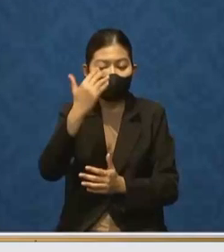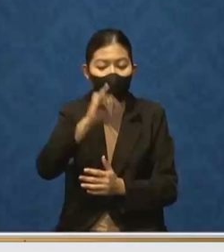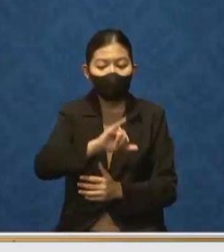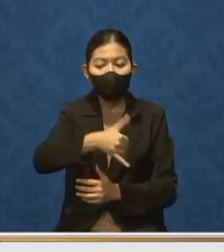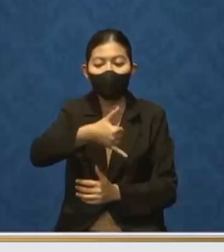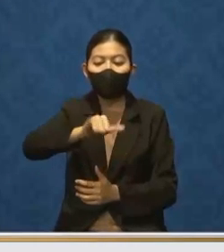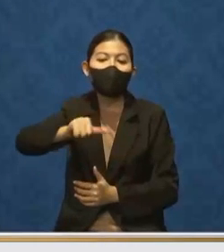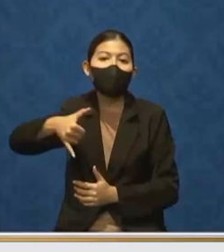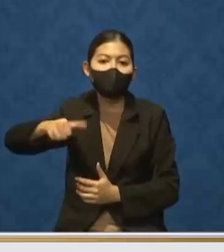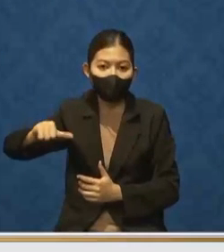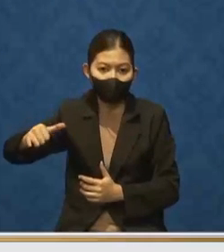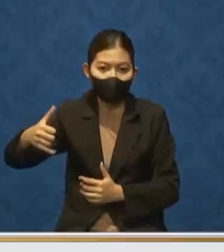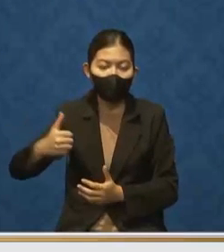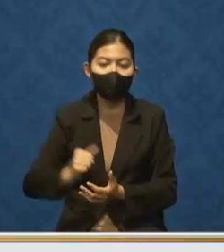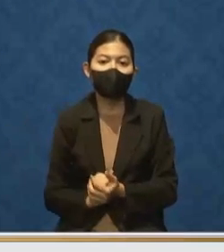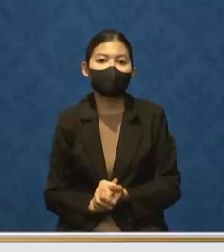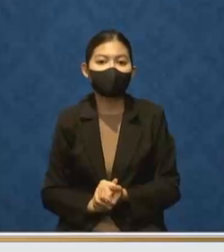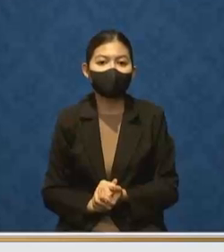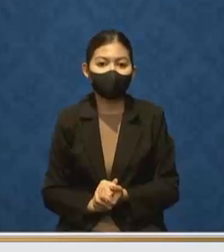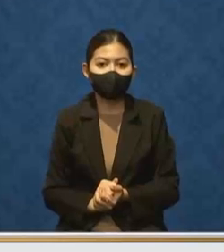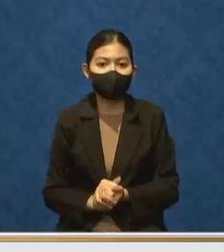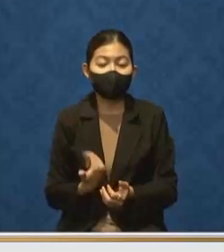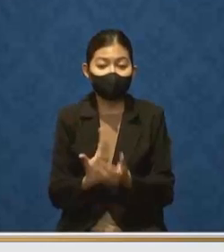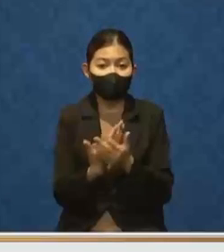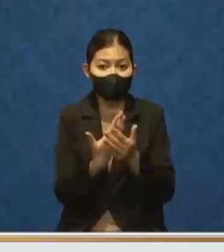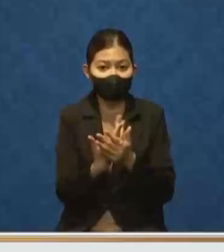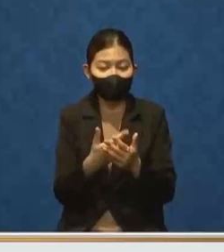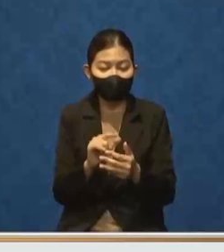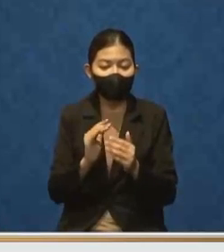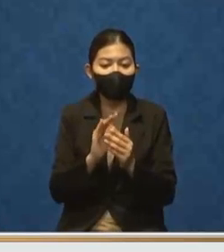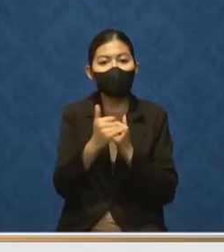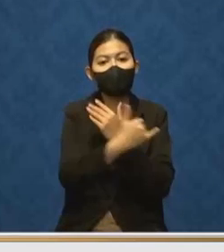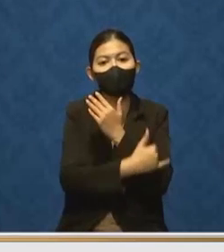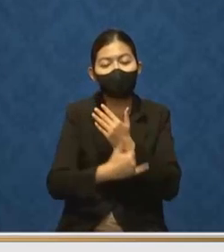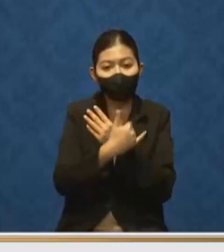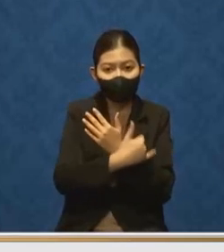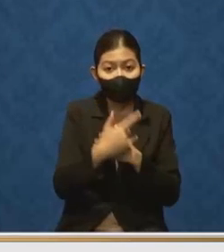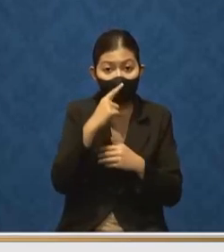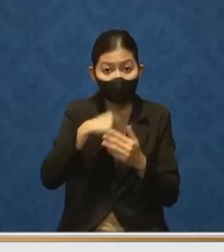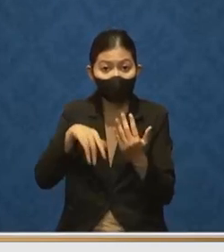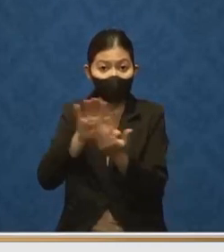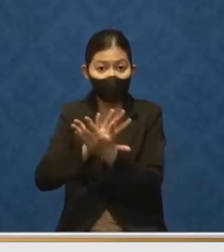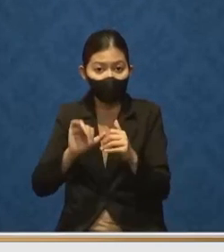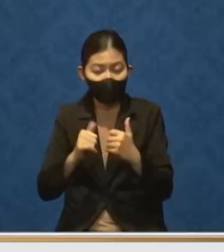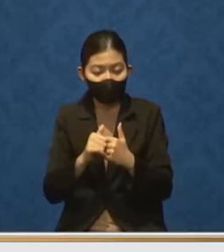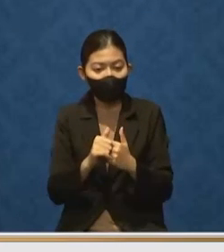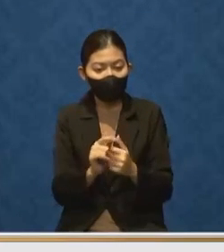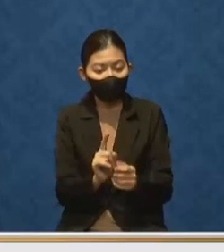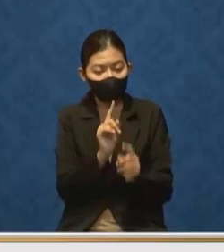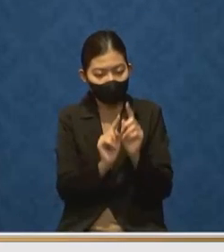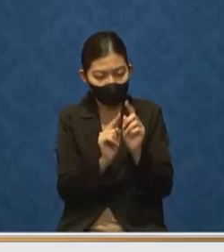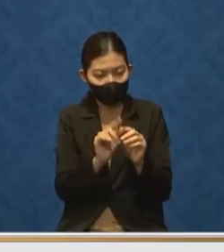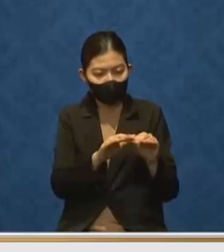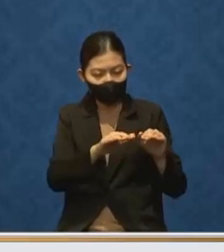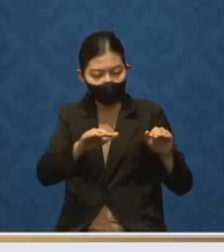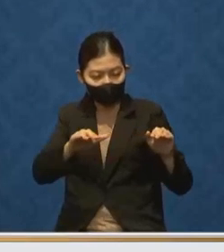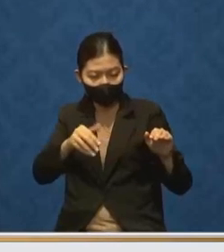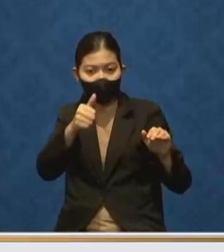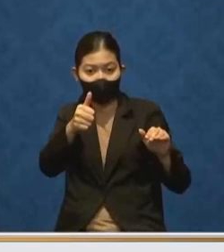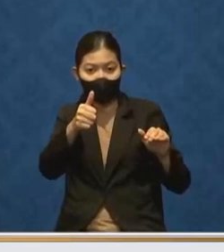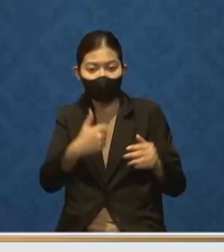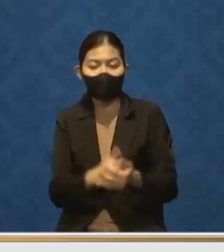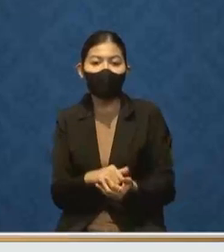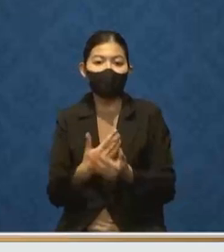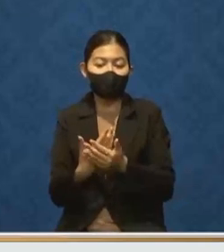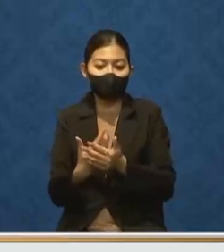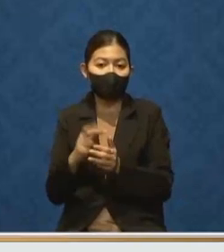งสำหรับฐานะการเงินด้านการต่างประเทศของไทยในปัจจุบันอยู่ในเกณฑ์ดีมูลค่าเงินสำรองระหว่างประเทศ